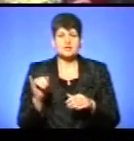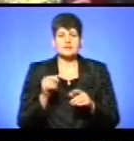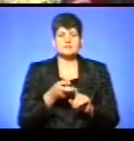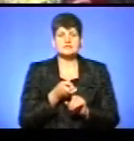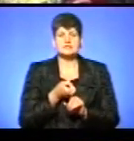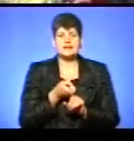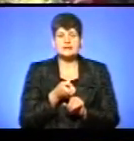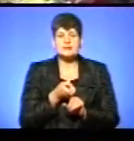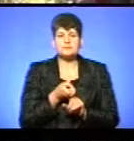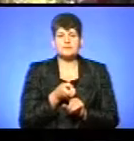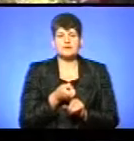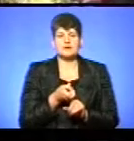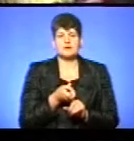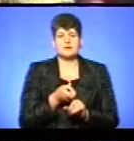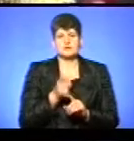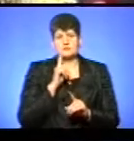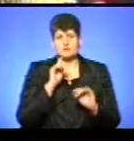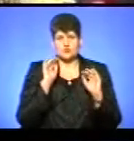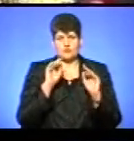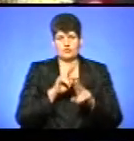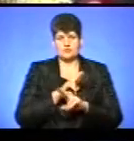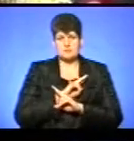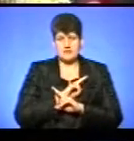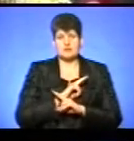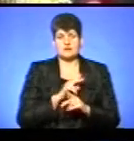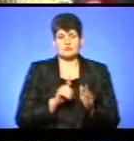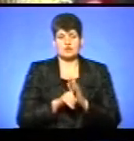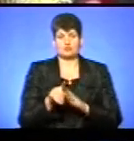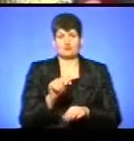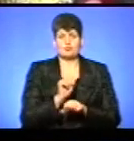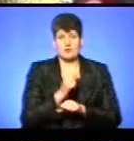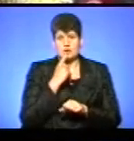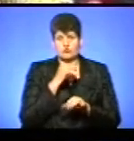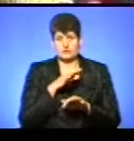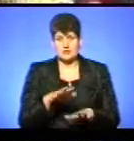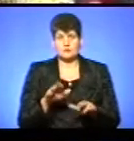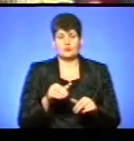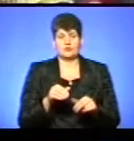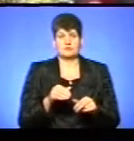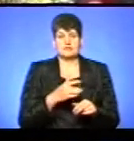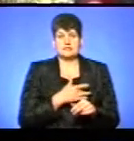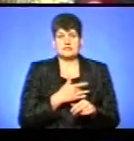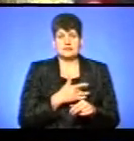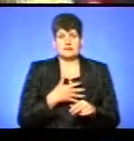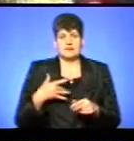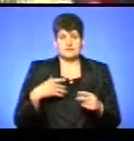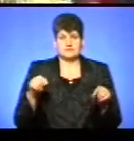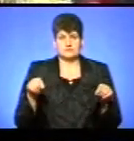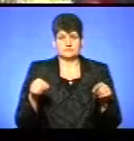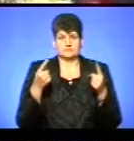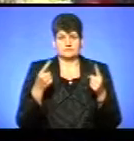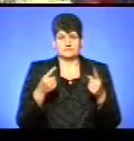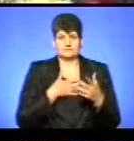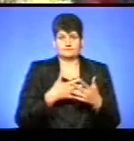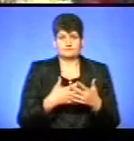з клінічною смертю. Ми спочатку зупиняли кровотечу, тоді йшли до серцевої легеневої реанімації і